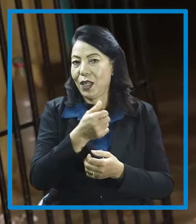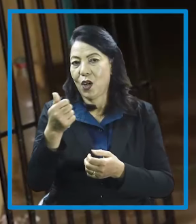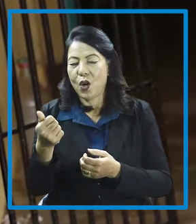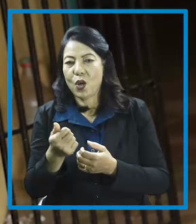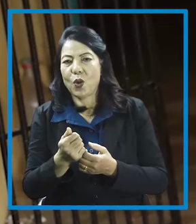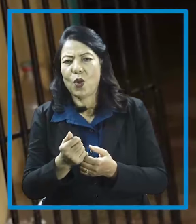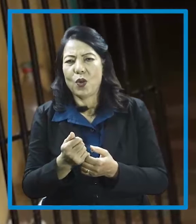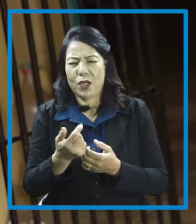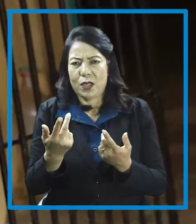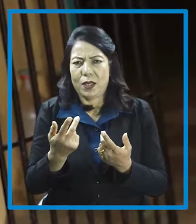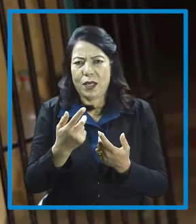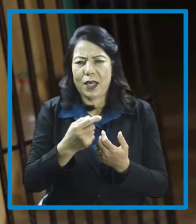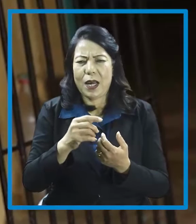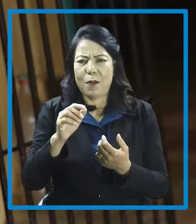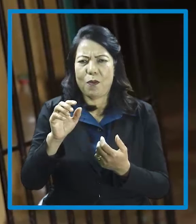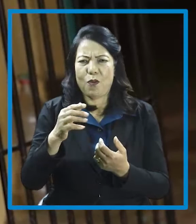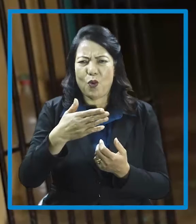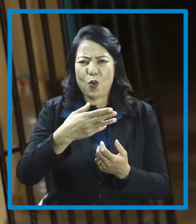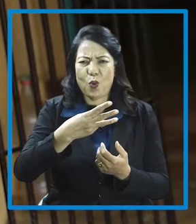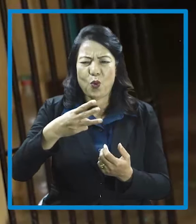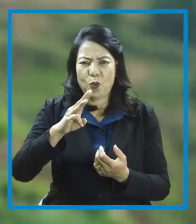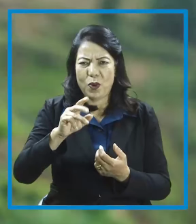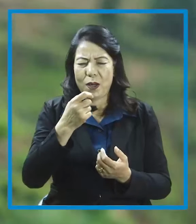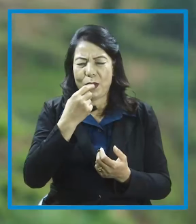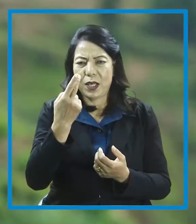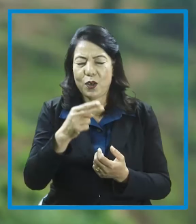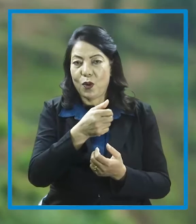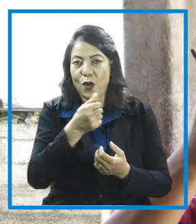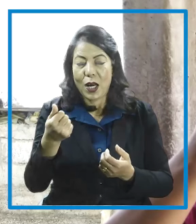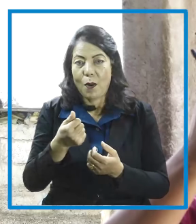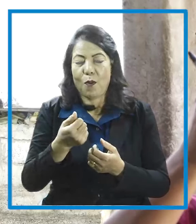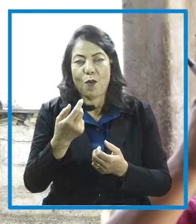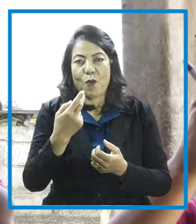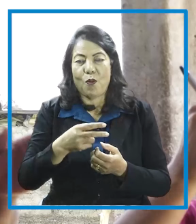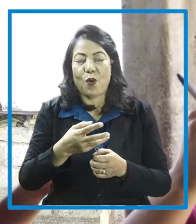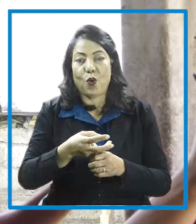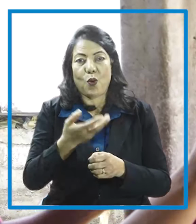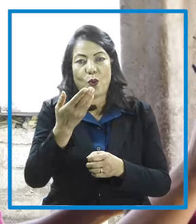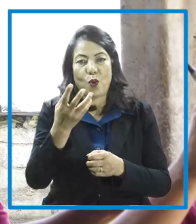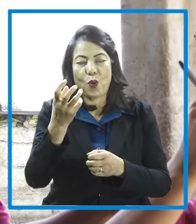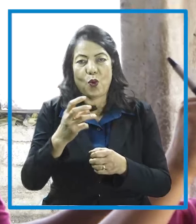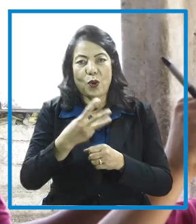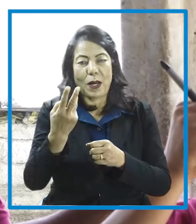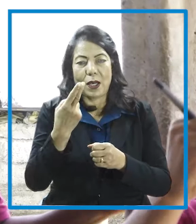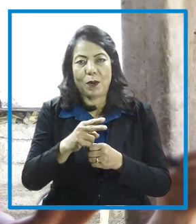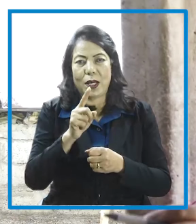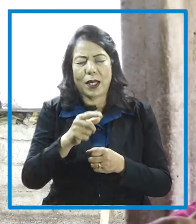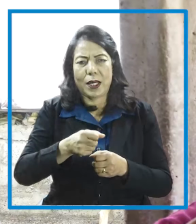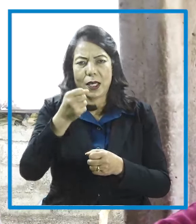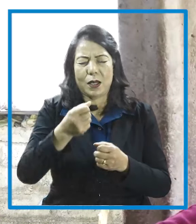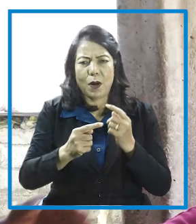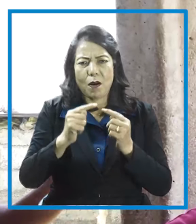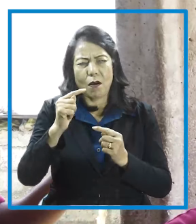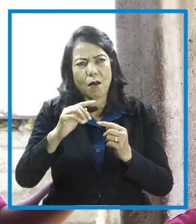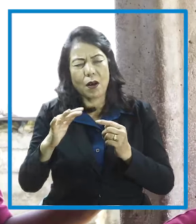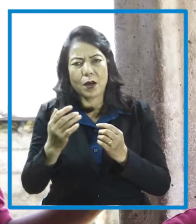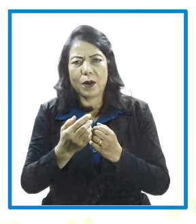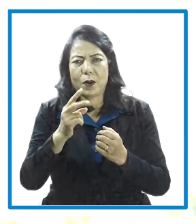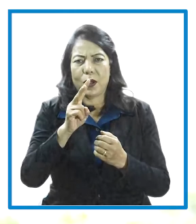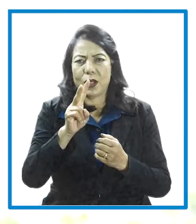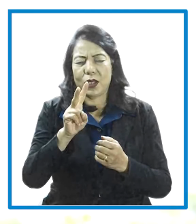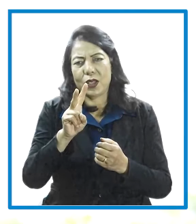भन्ने एउटा अर्को के हो लुम्ले राम्रो फल्यो एक केजीमा लगभग मेरो